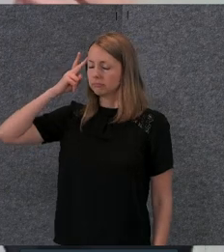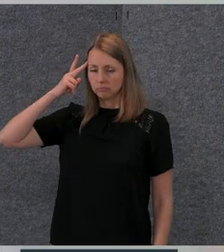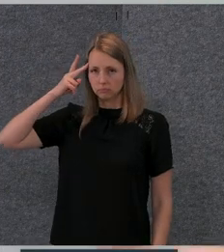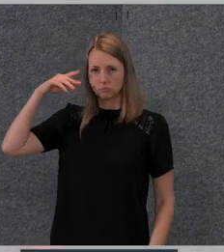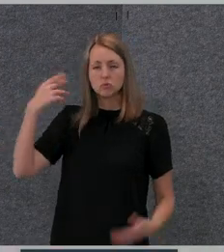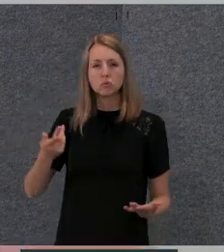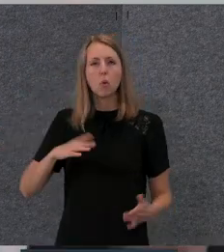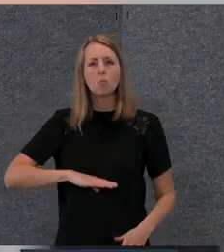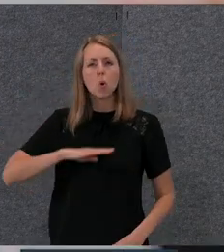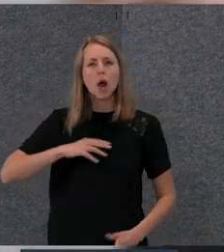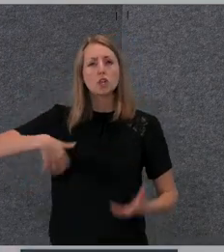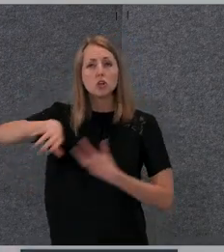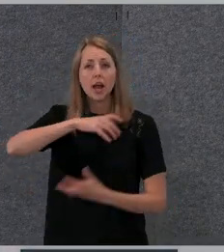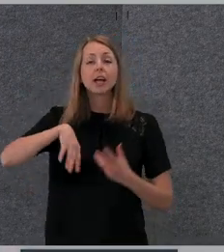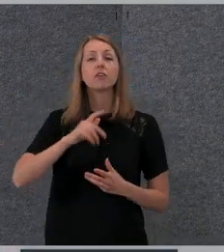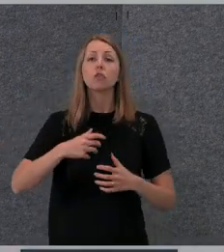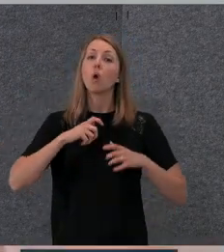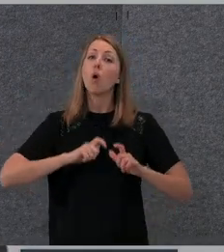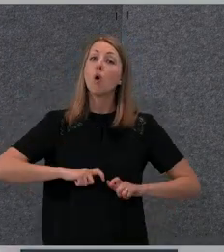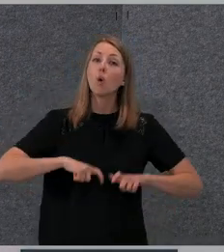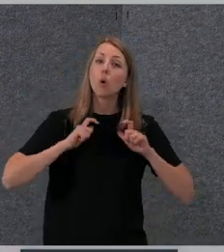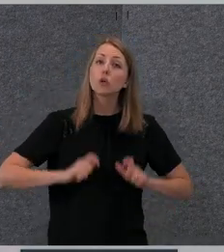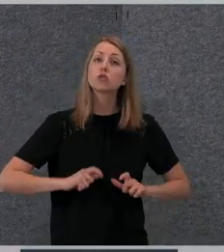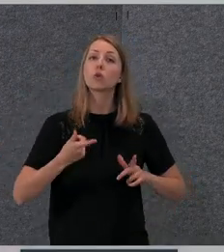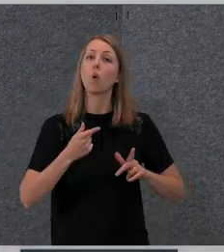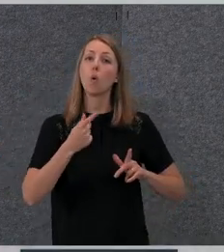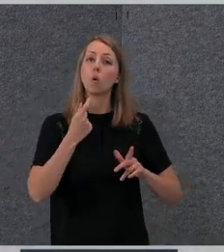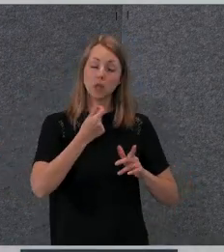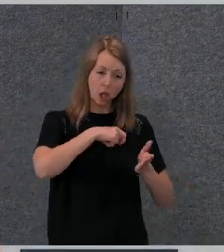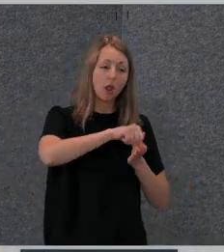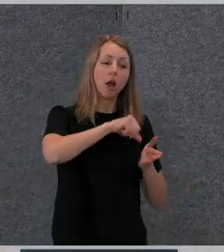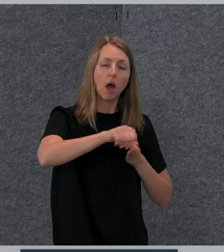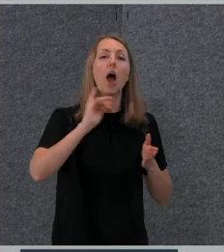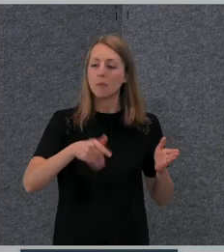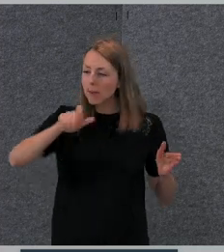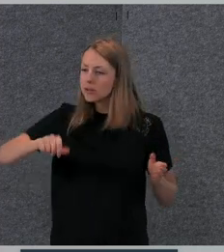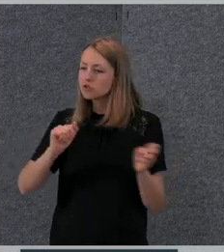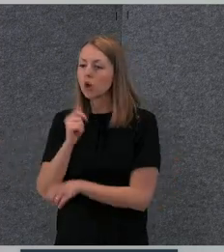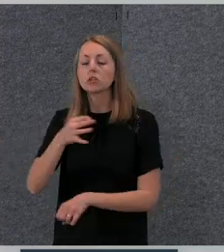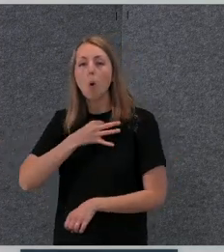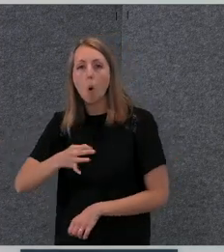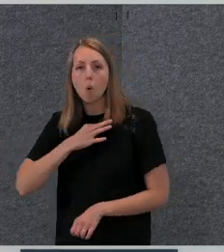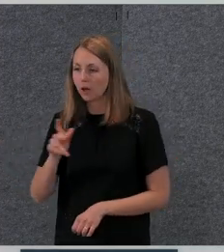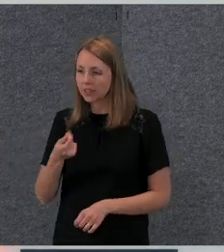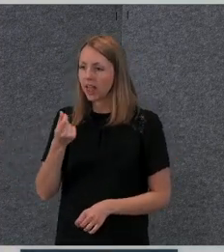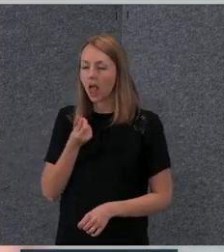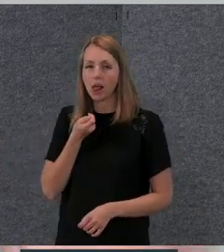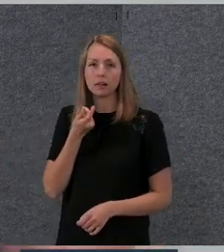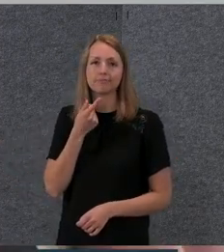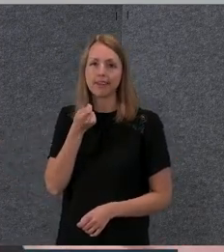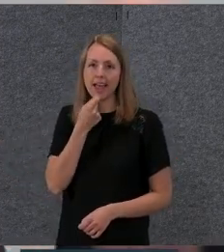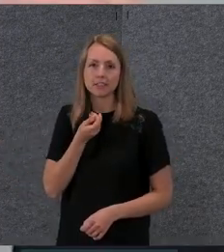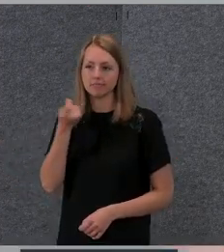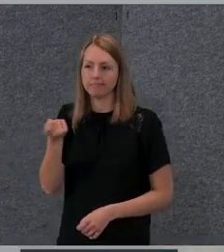moralischer Skandal, dass wir für Rüstung Geld ausgeben und die Menschen Hunger leiden. Das ist für mich immer noch so. Und ein zweites